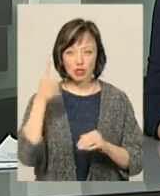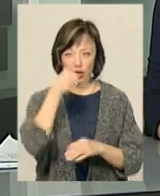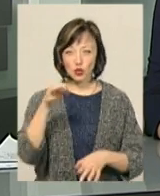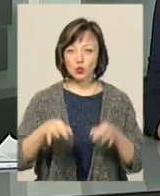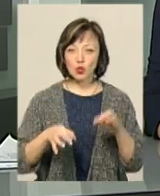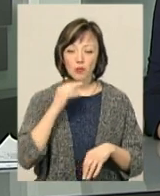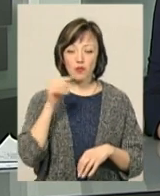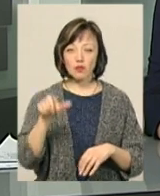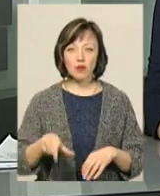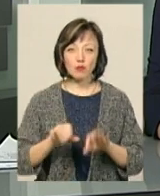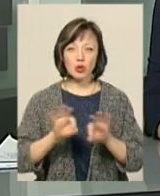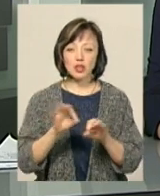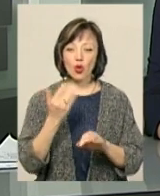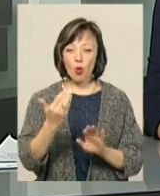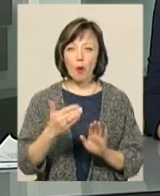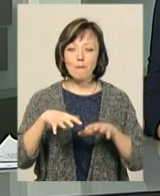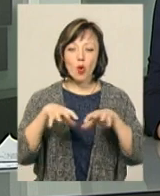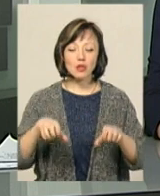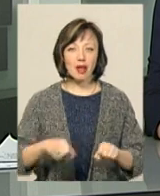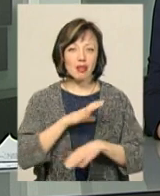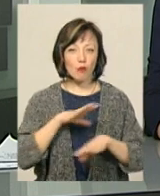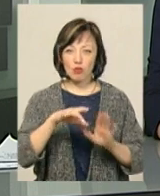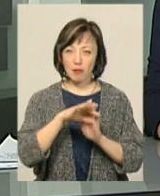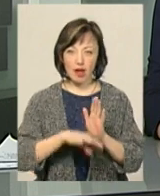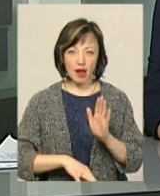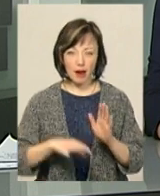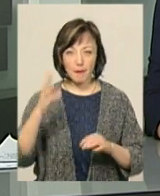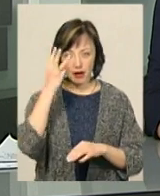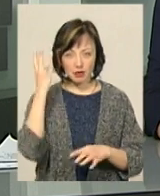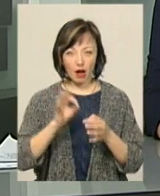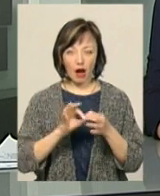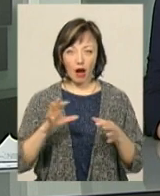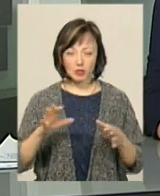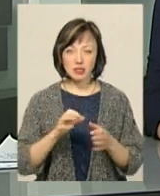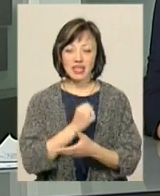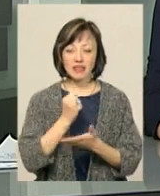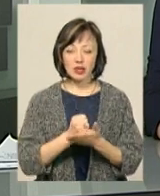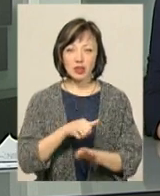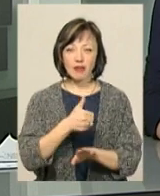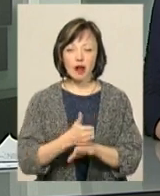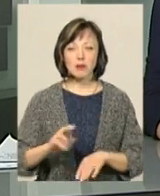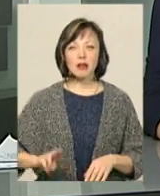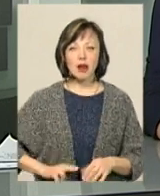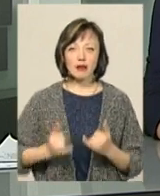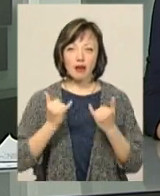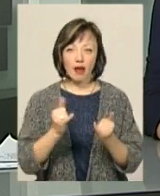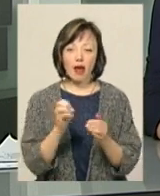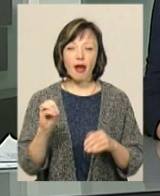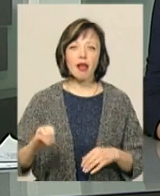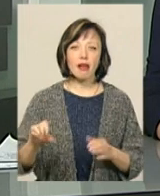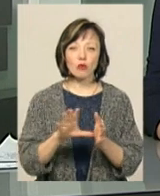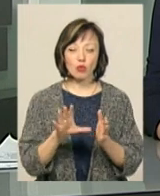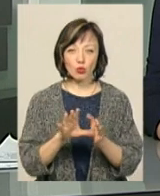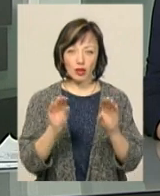обвинувачений пояснив, що його посади не було у переліку посадовців Хмельницької атомної, затвердженому генеральним директором для е-декларування.